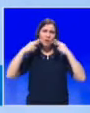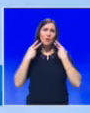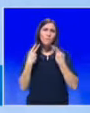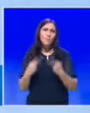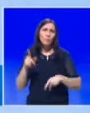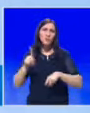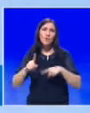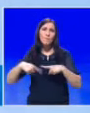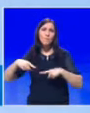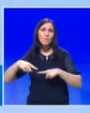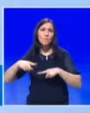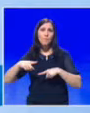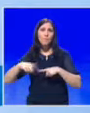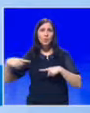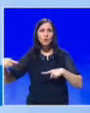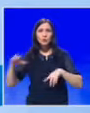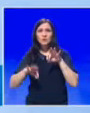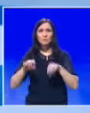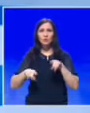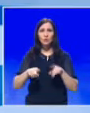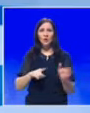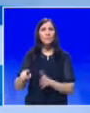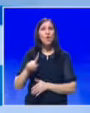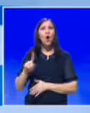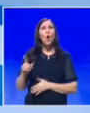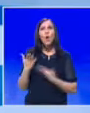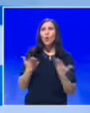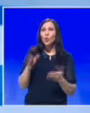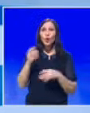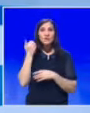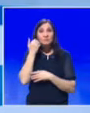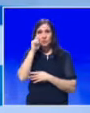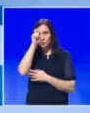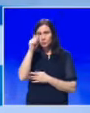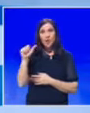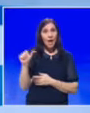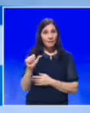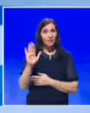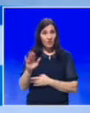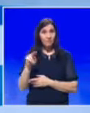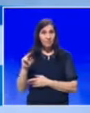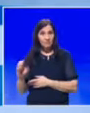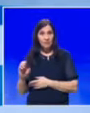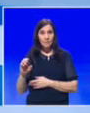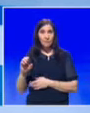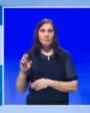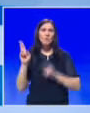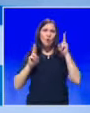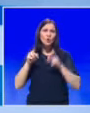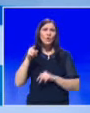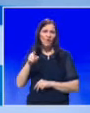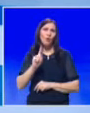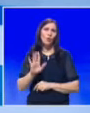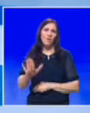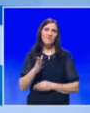на регулатори. Кой кого използва, господин Арабаджиев? Вие, ДПС, да гласуват това, което на вас